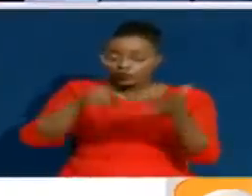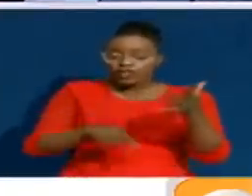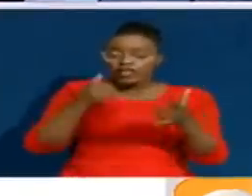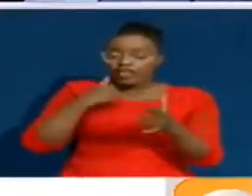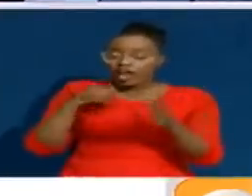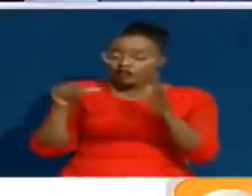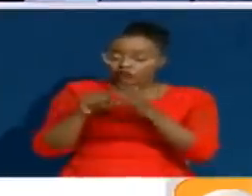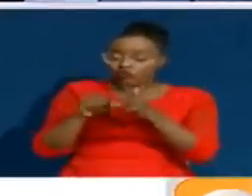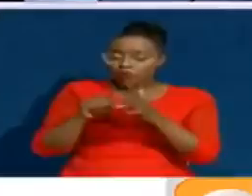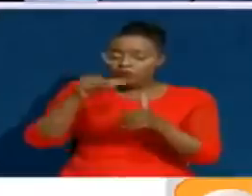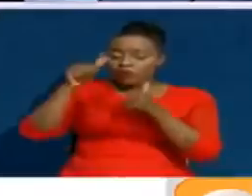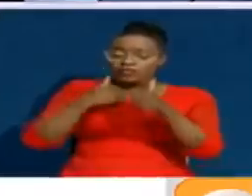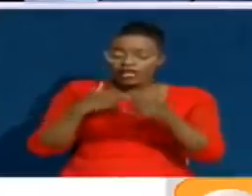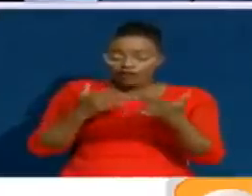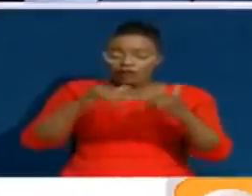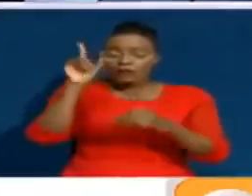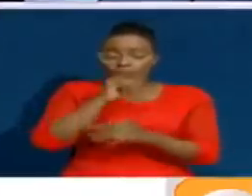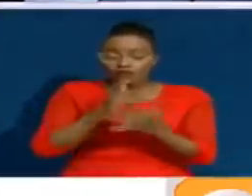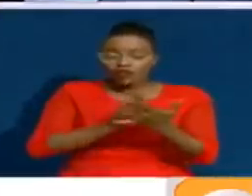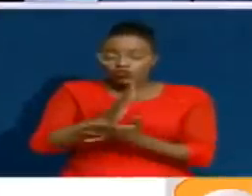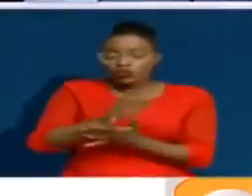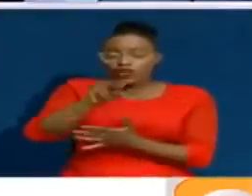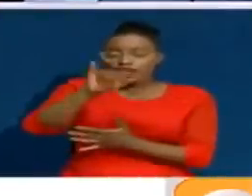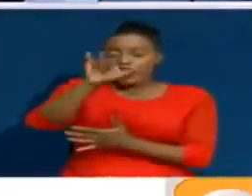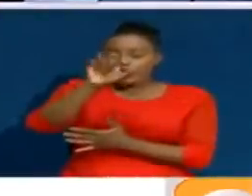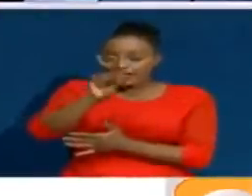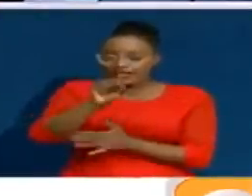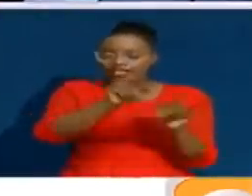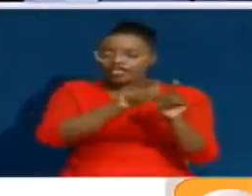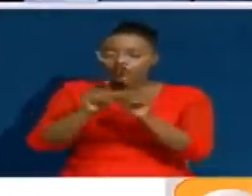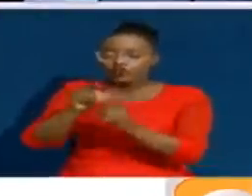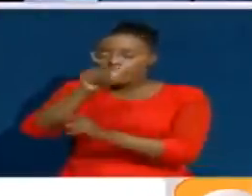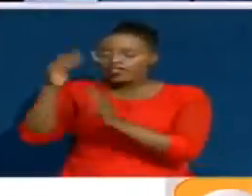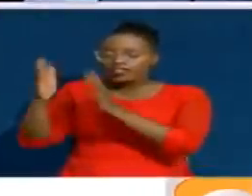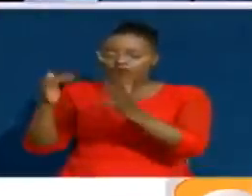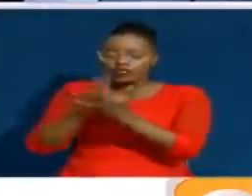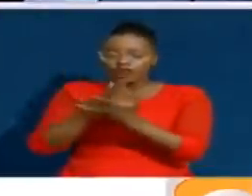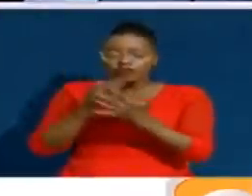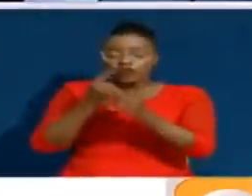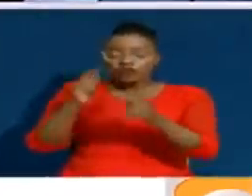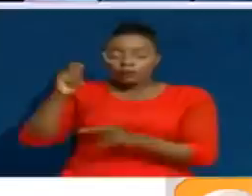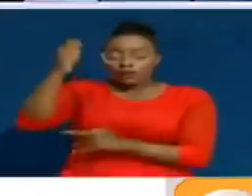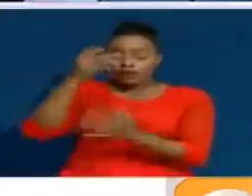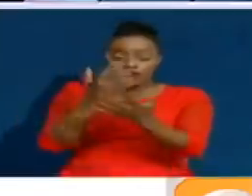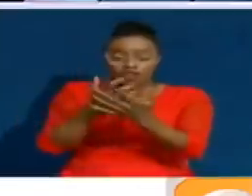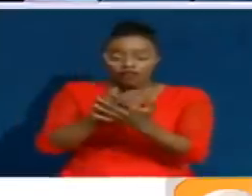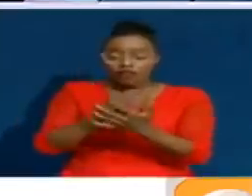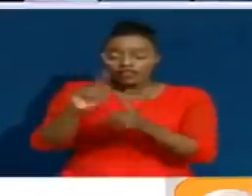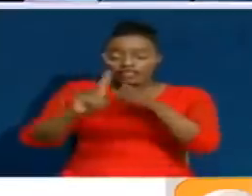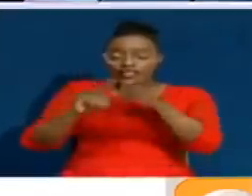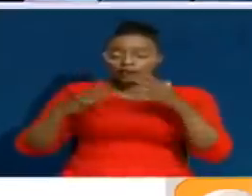kuwa wana dosari zilizoafikiwa na kitengo cha ujasusi nchini na taasisi nyingine za kiusalama. Kulingana na rais, ushahidi dhidi ya sita